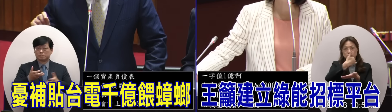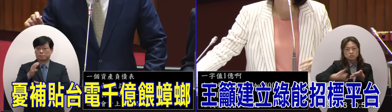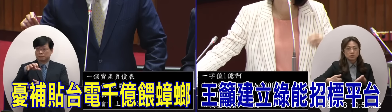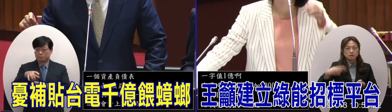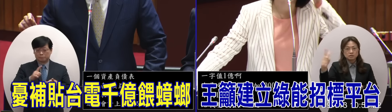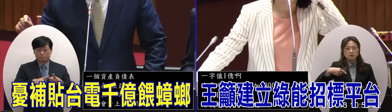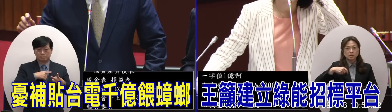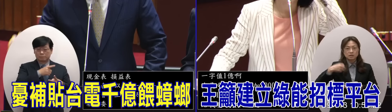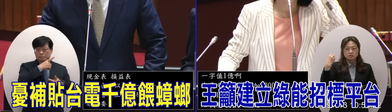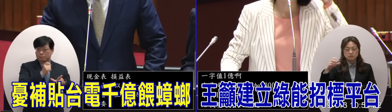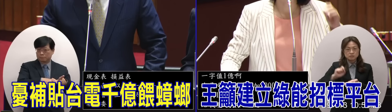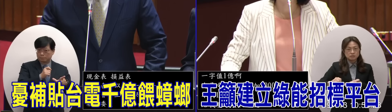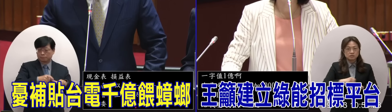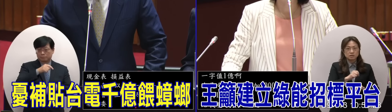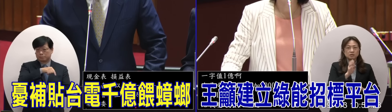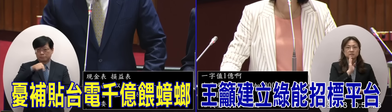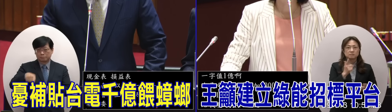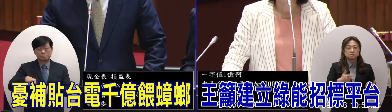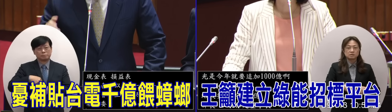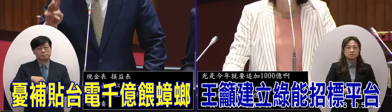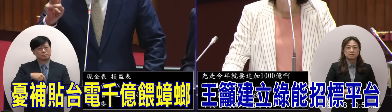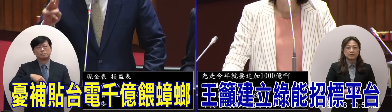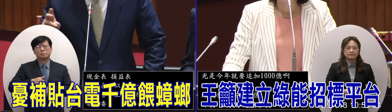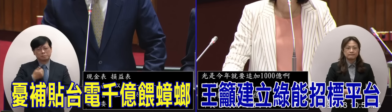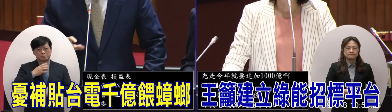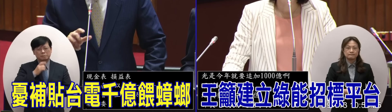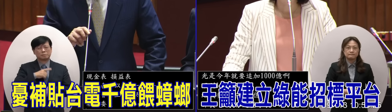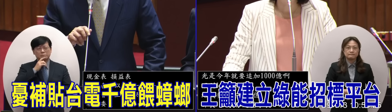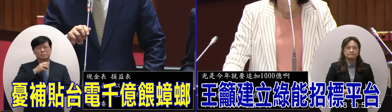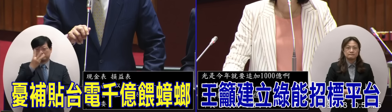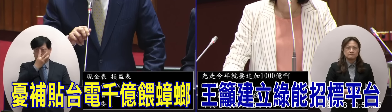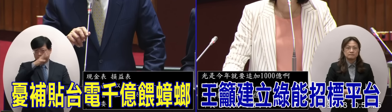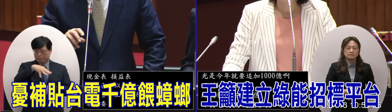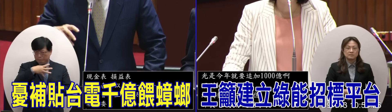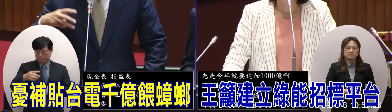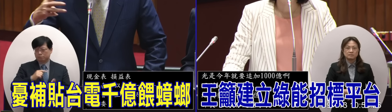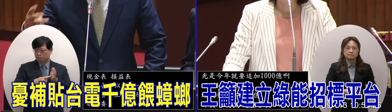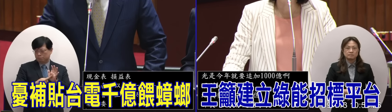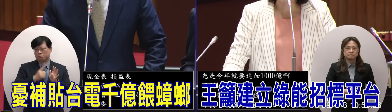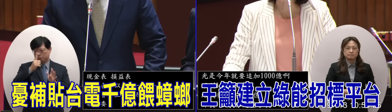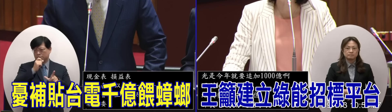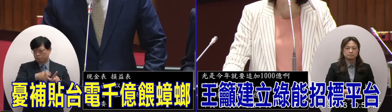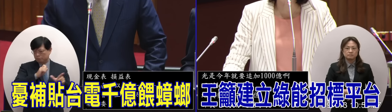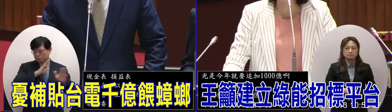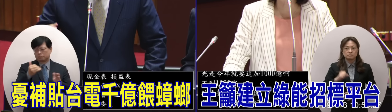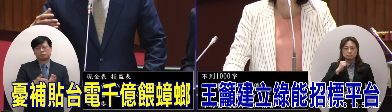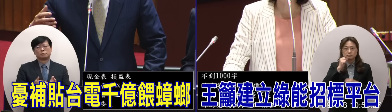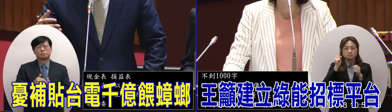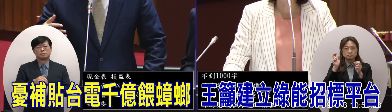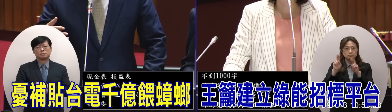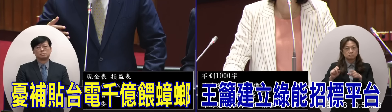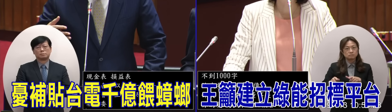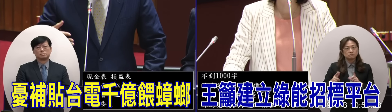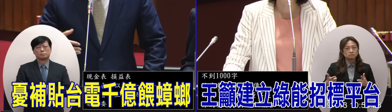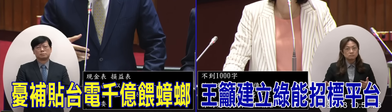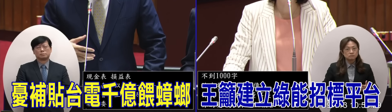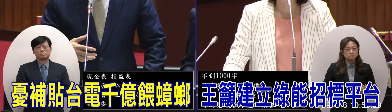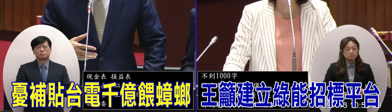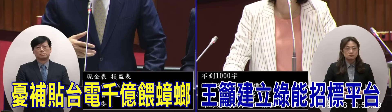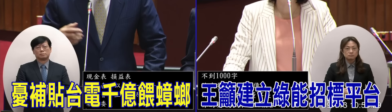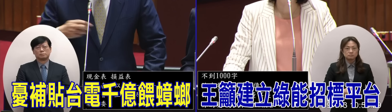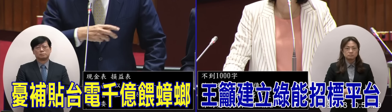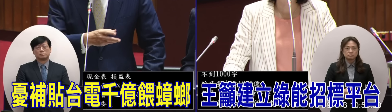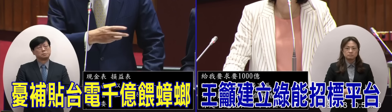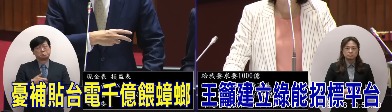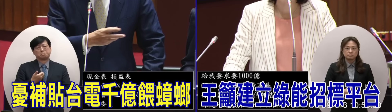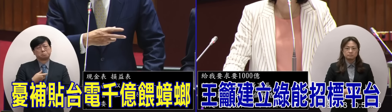跟这个一般的在我们外面的公司，确实是靠三张表在表达一个公司的。 那台电不是公司吗？